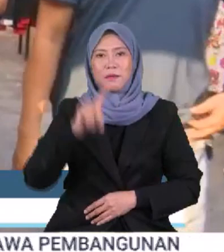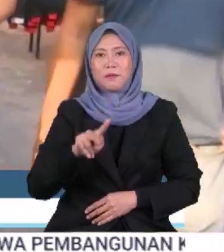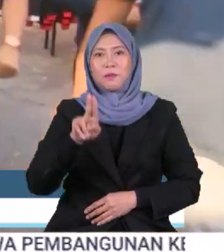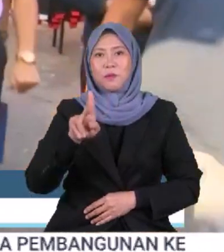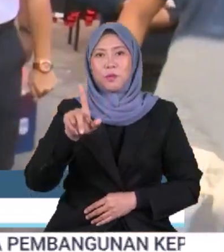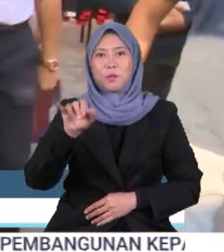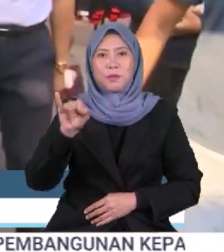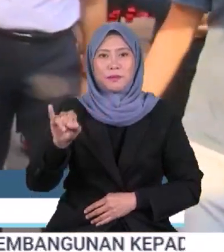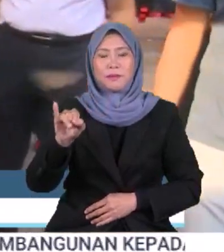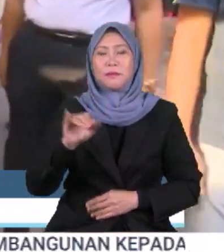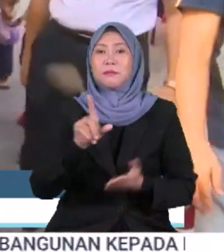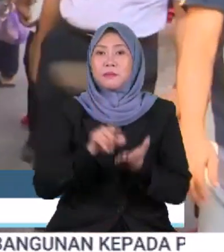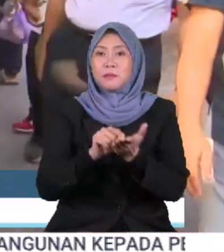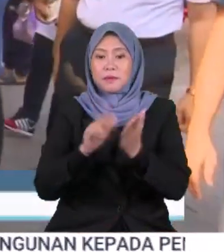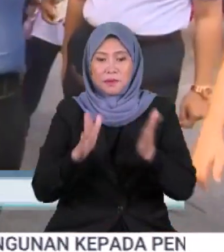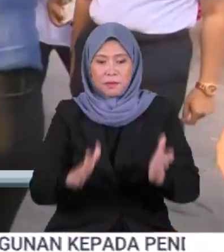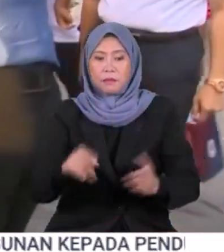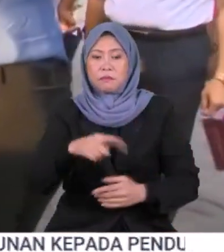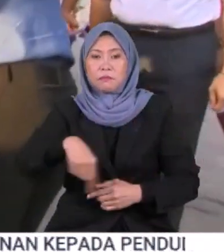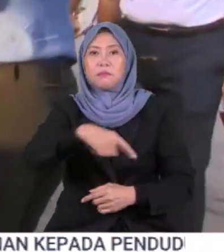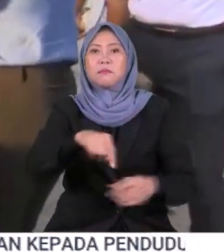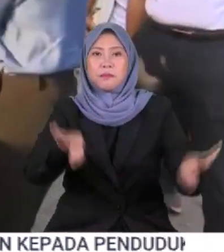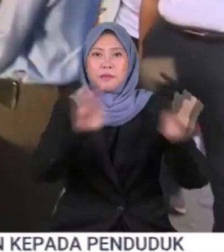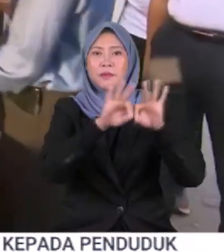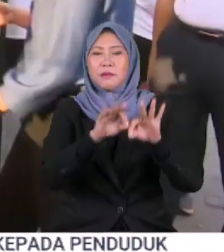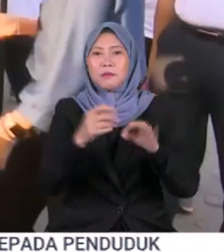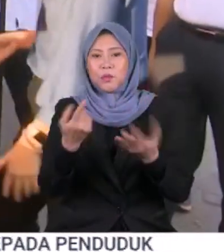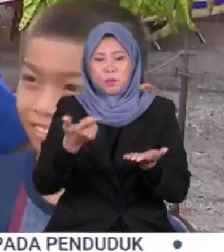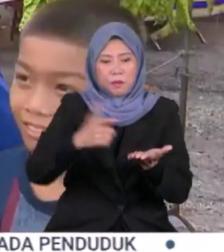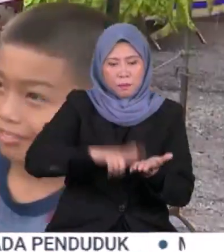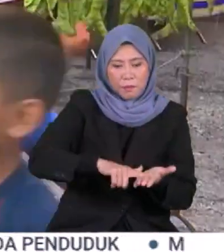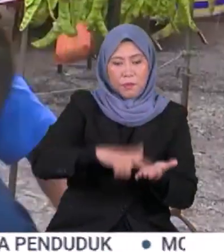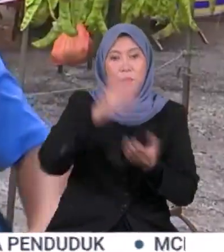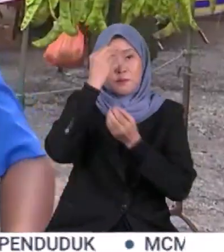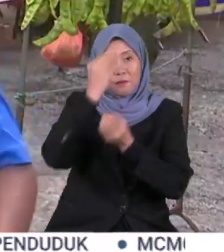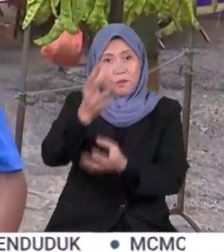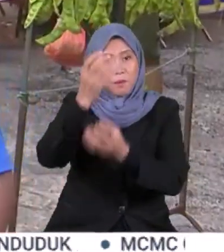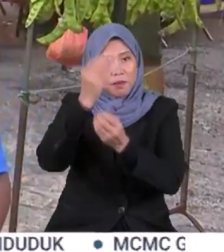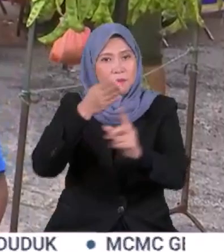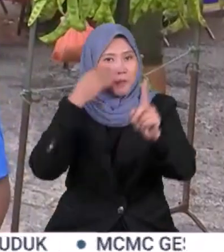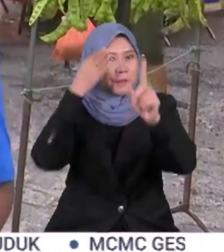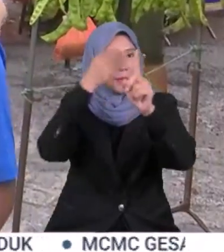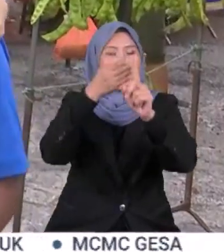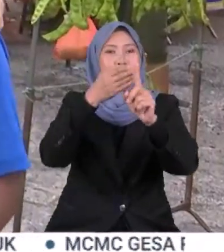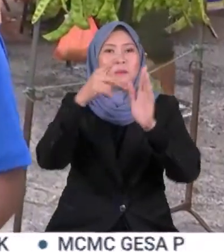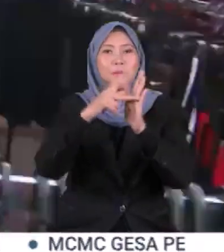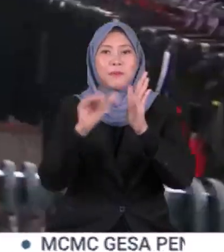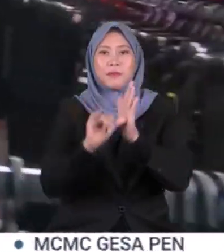beliau, media juga berfungsi secara dua hala, iaitu melaporkan informasi hala tuju dan